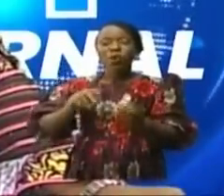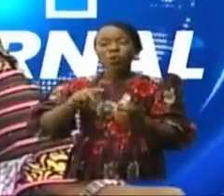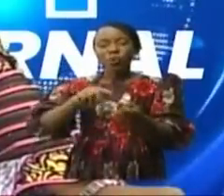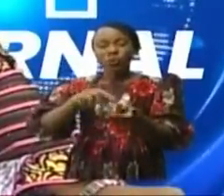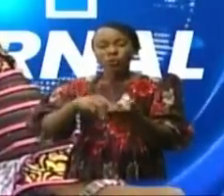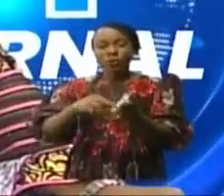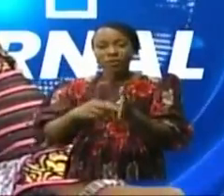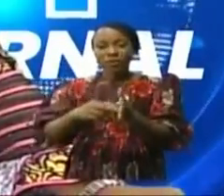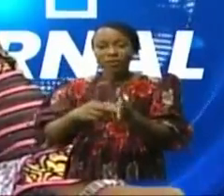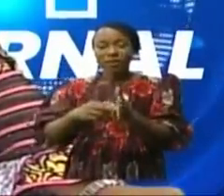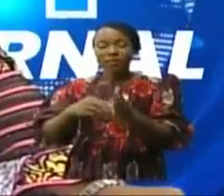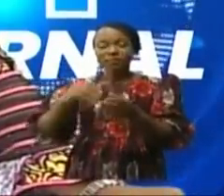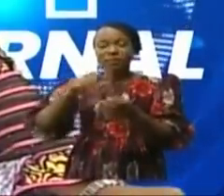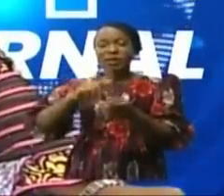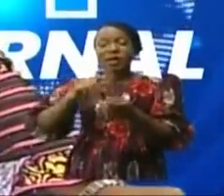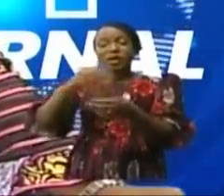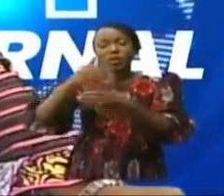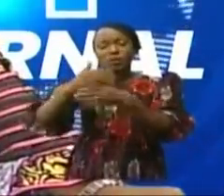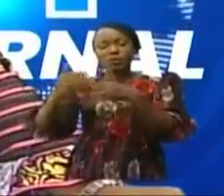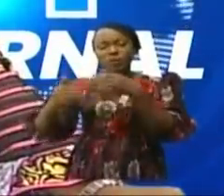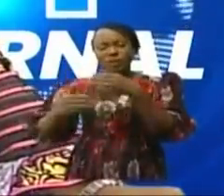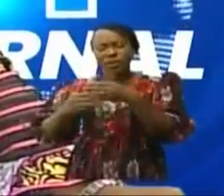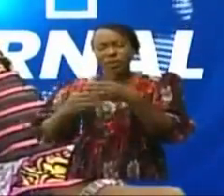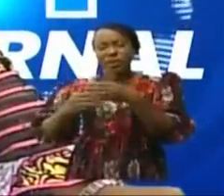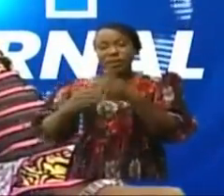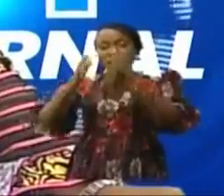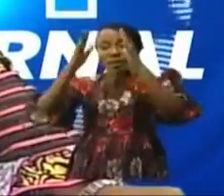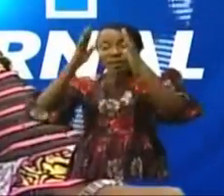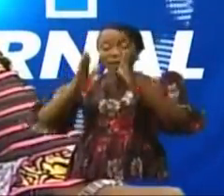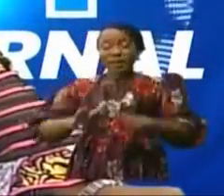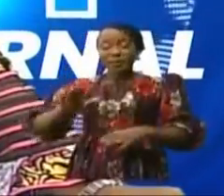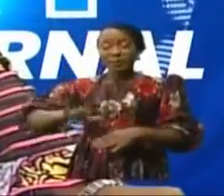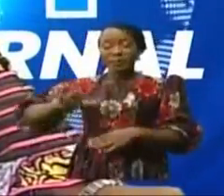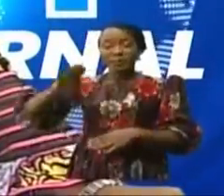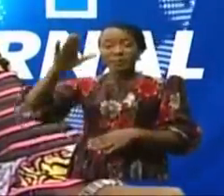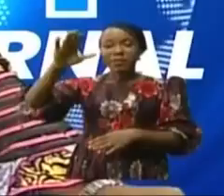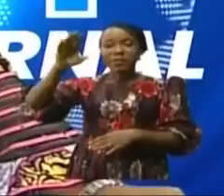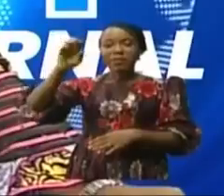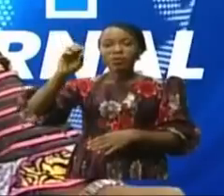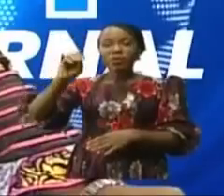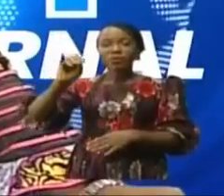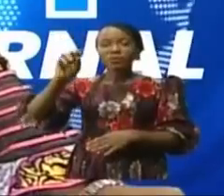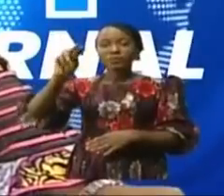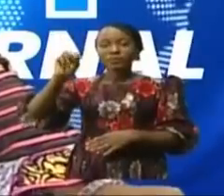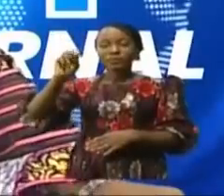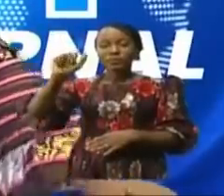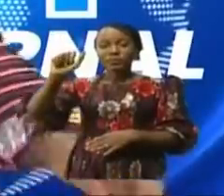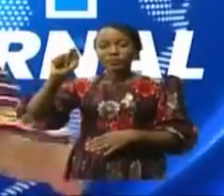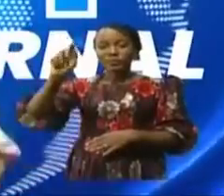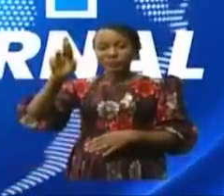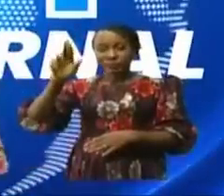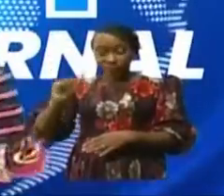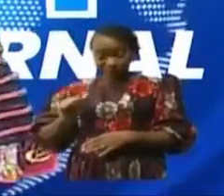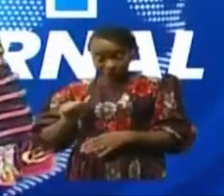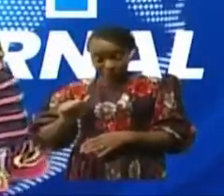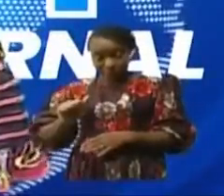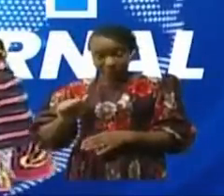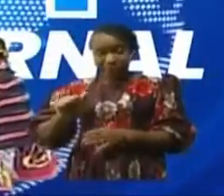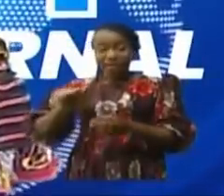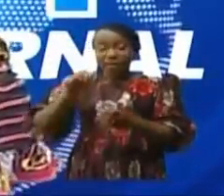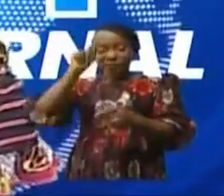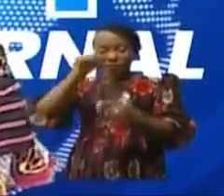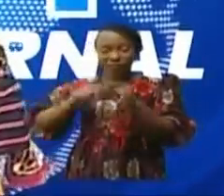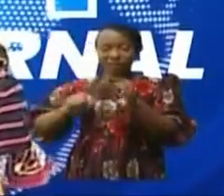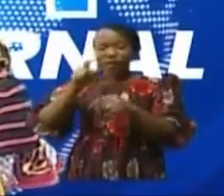de l'immeuble ex-Sonatra consumée par l'incendie. Alexis Guissaro était avec le vice-premier ministre, ministre de la fonction publique Jean-Pierre Liaou, qui